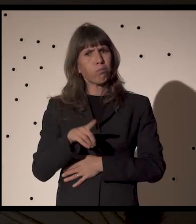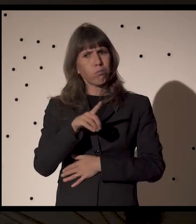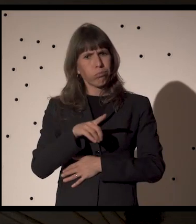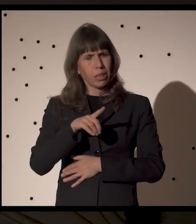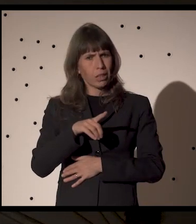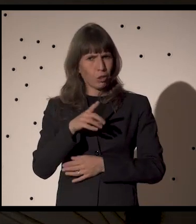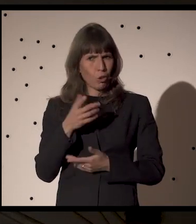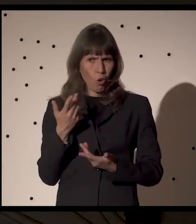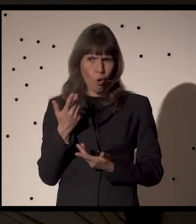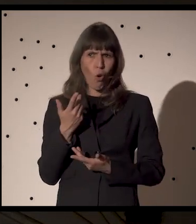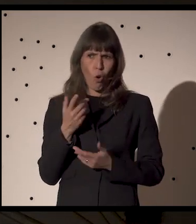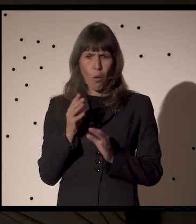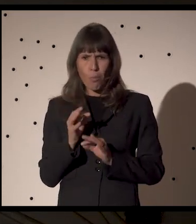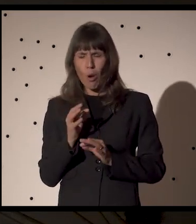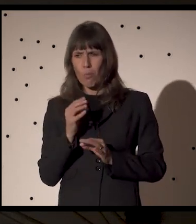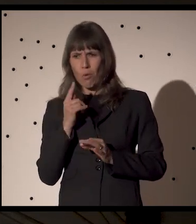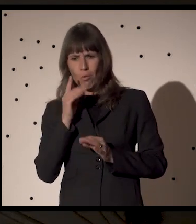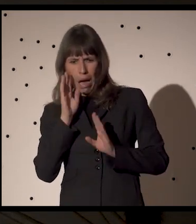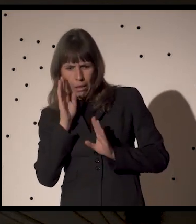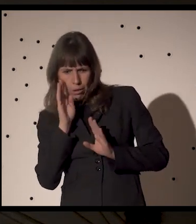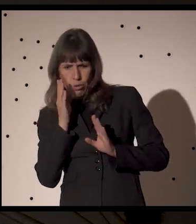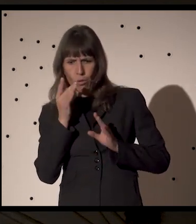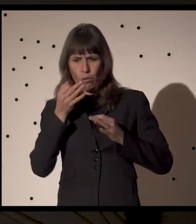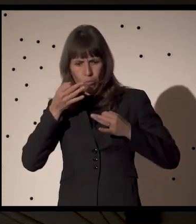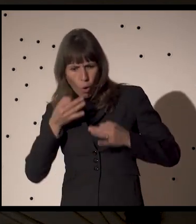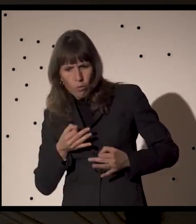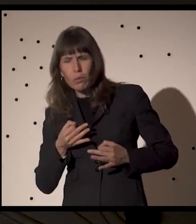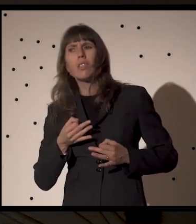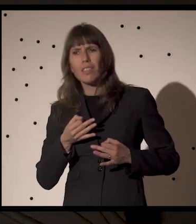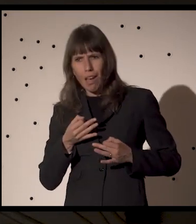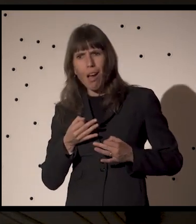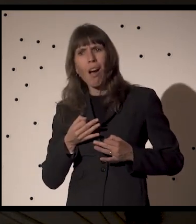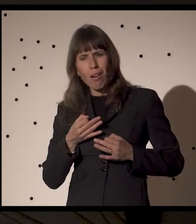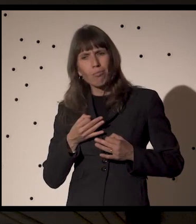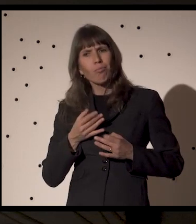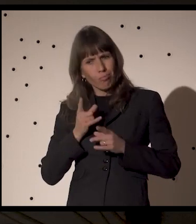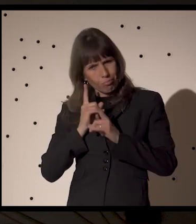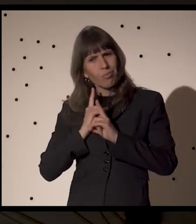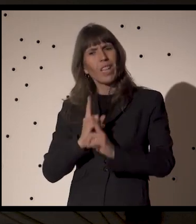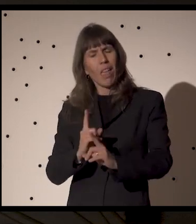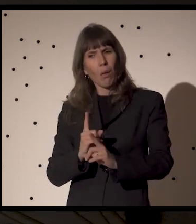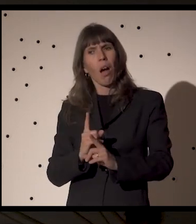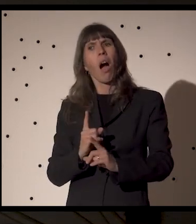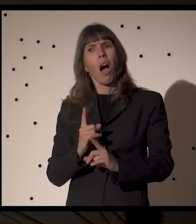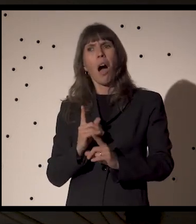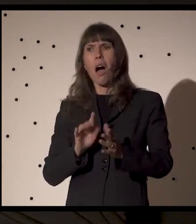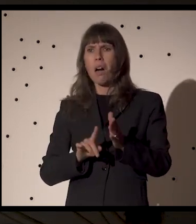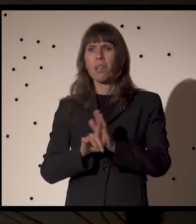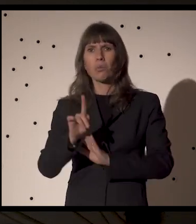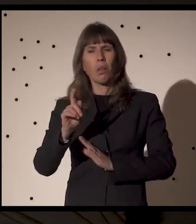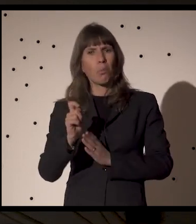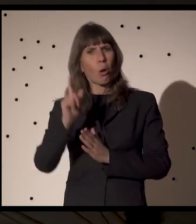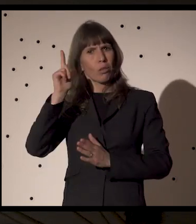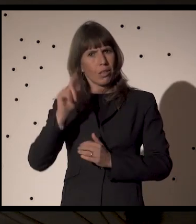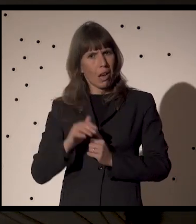acume con grande convinzione e credo che questo ci lasci dei risultati poi molto importanti devo dire che